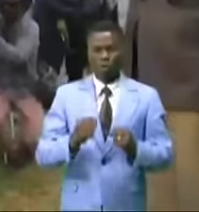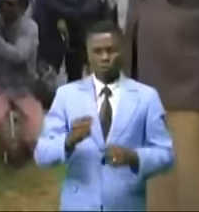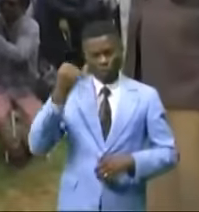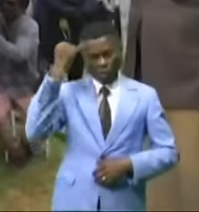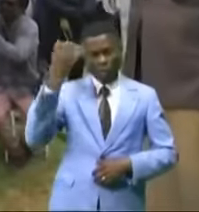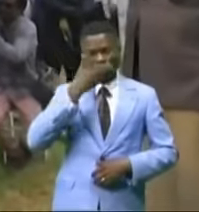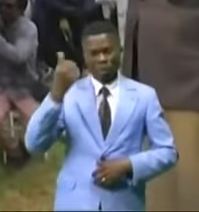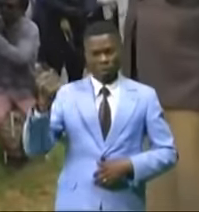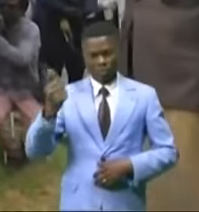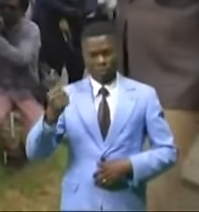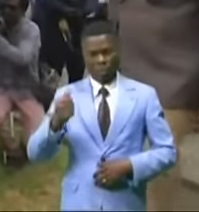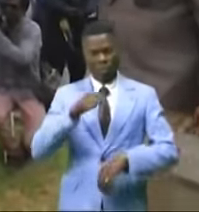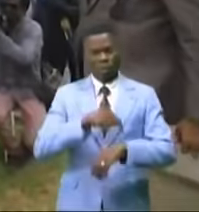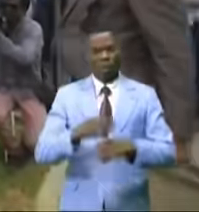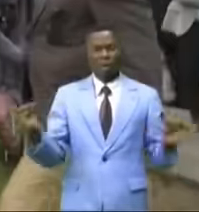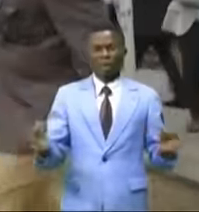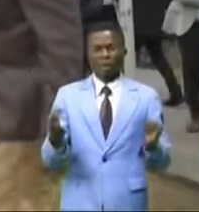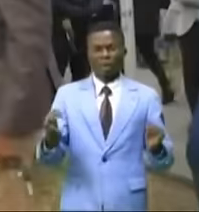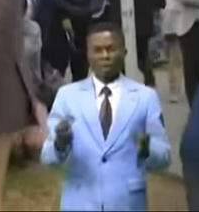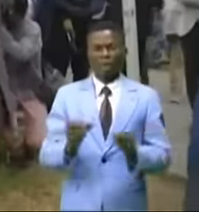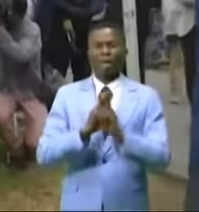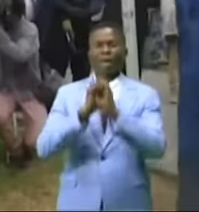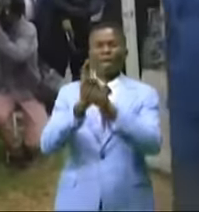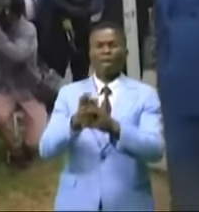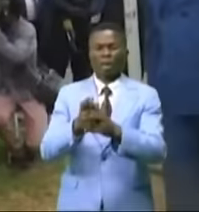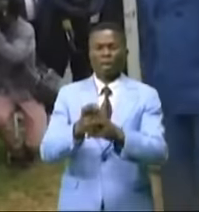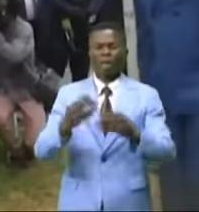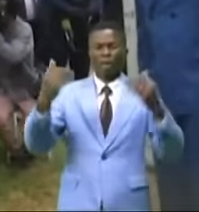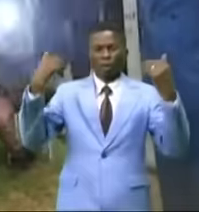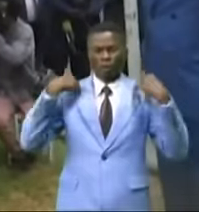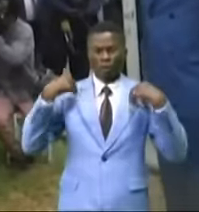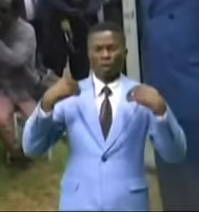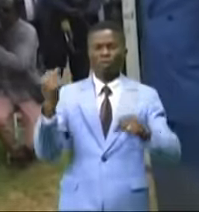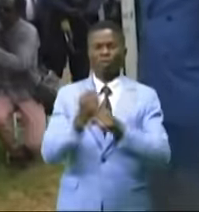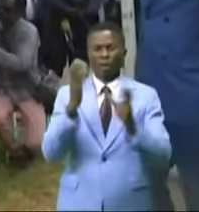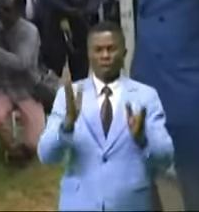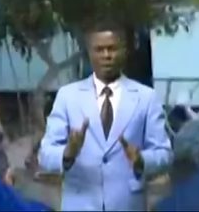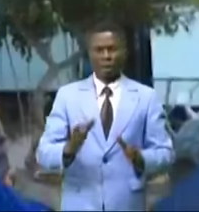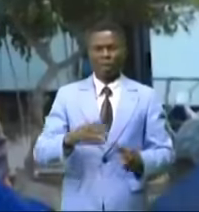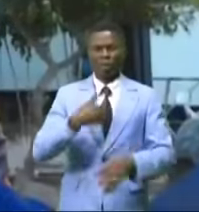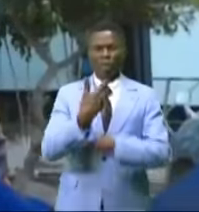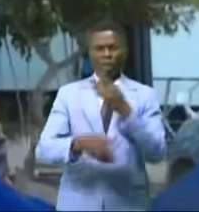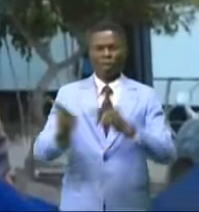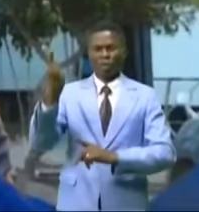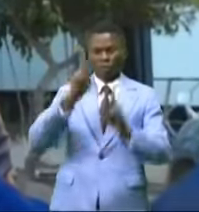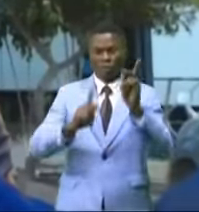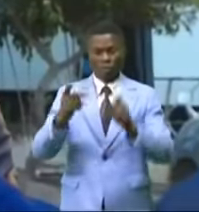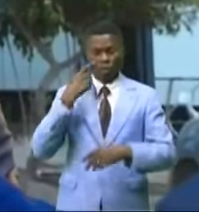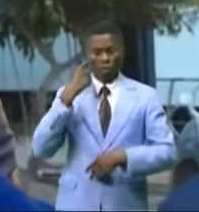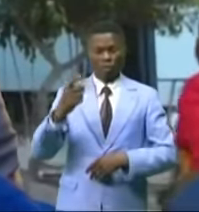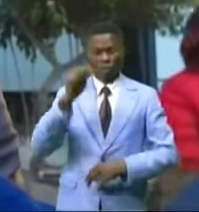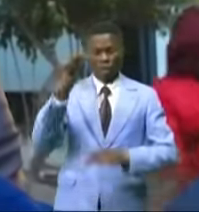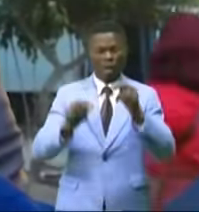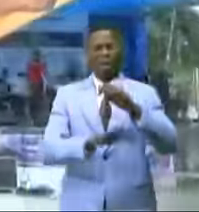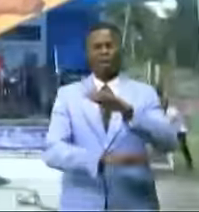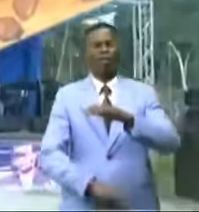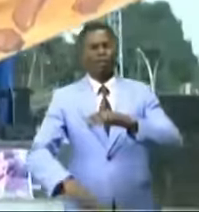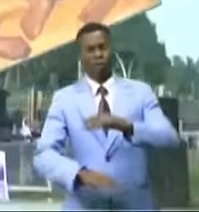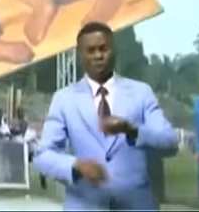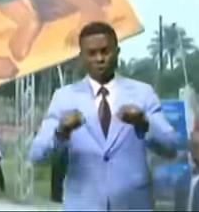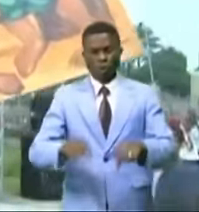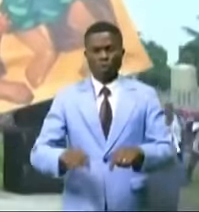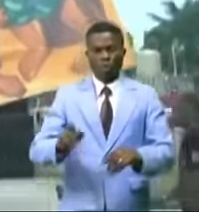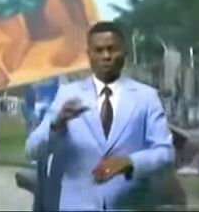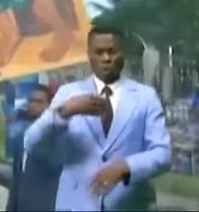de convivialité a suscité les réactions des agents et cadres de la fonction publique. Il a trouvé la fonction publique à un niveau très bas, mais